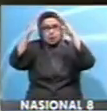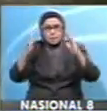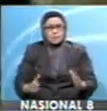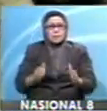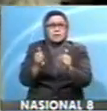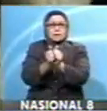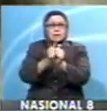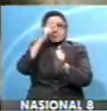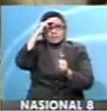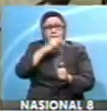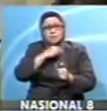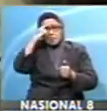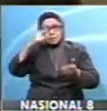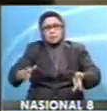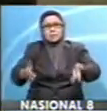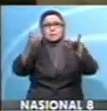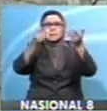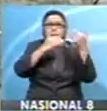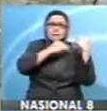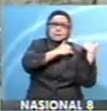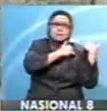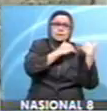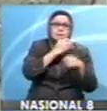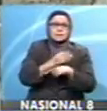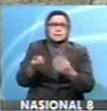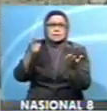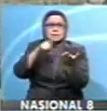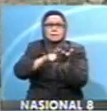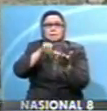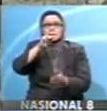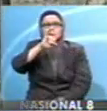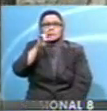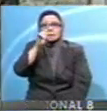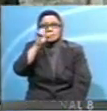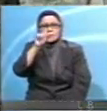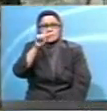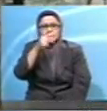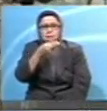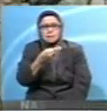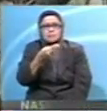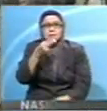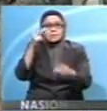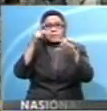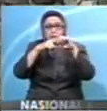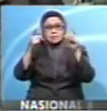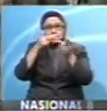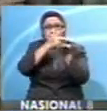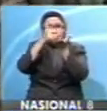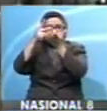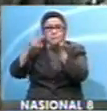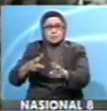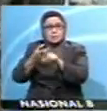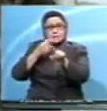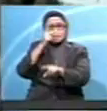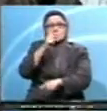niat meringankan beban yang ditanggung mereka laporan majidah Ismail dan juru kamera Rudi hazli RAM Kuala kraai